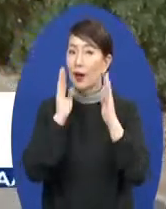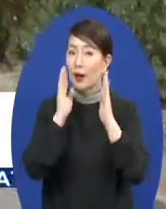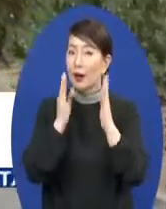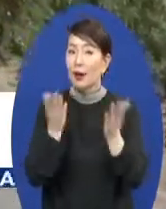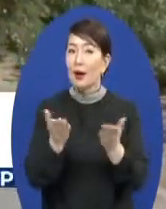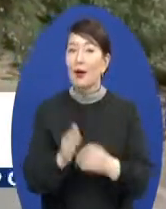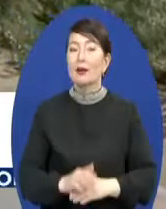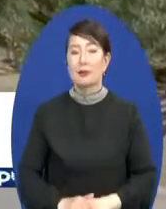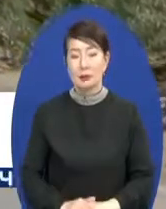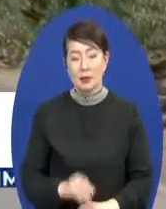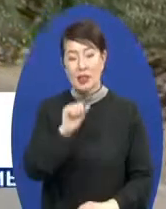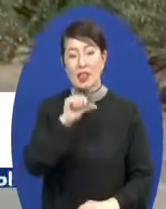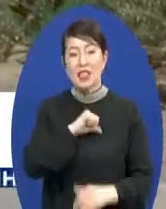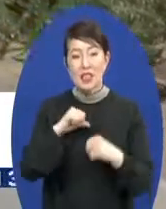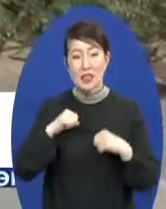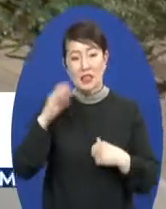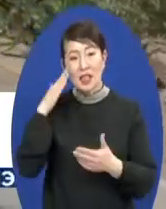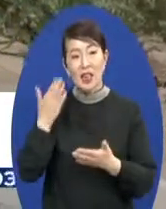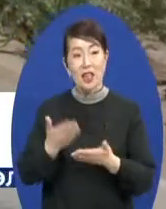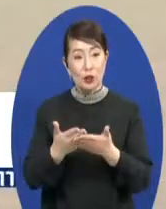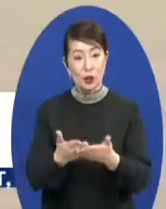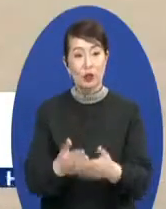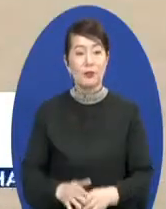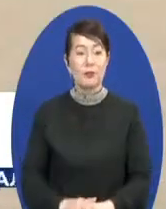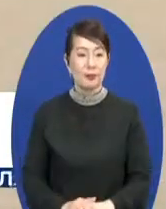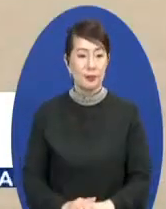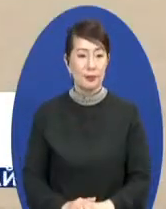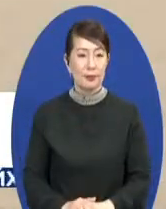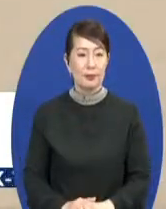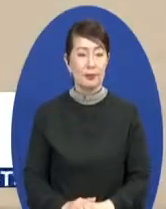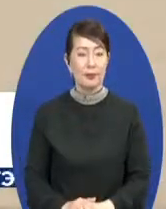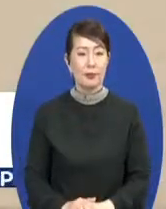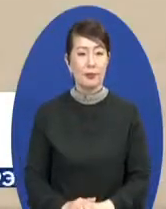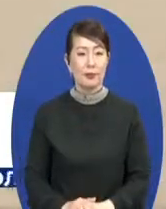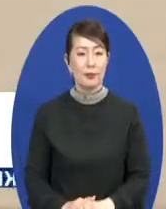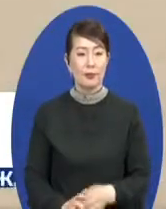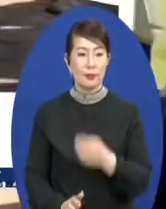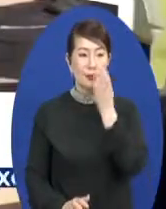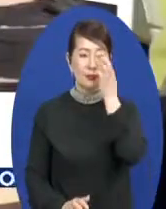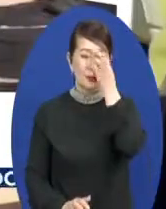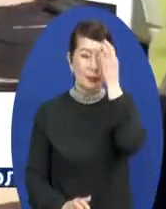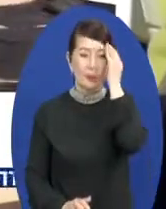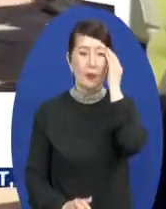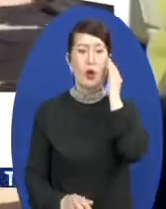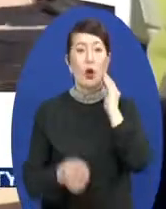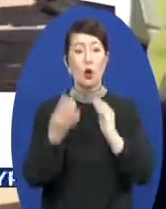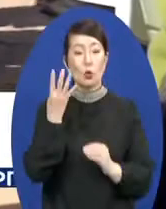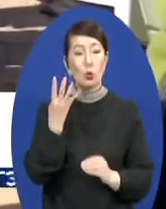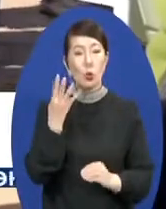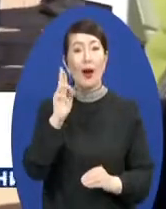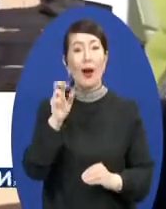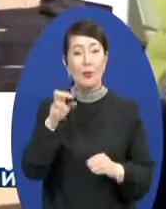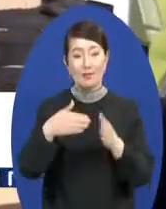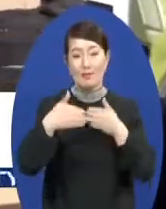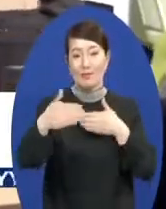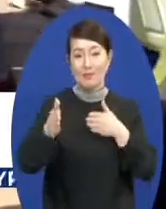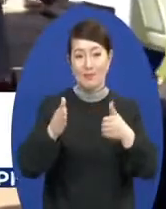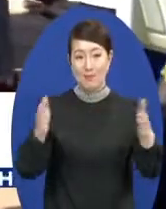дээр анхаарах юм бэ гэдэг асуудал дээр иргэд дараах саналыг өгч байлаа. 20 км-ийн диаметртэй сум энэ